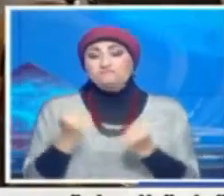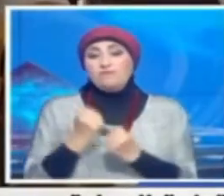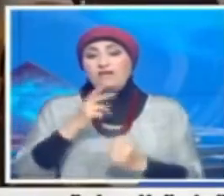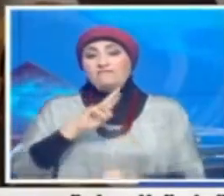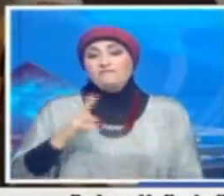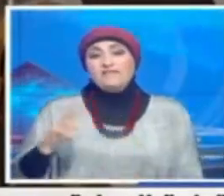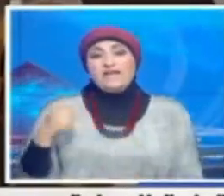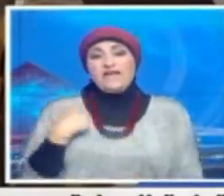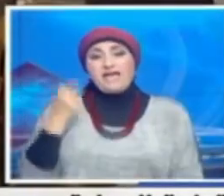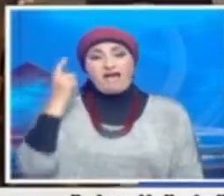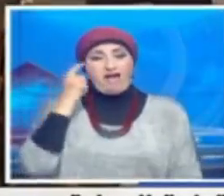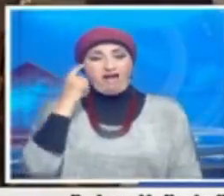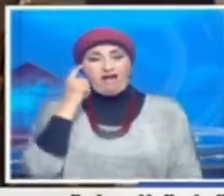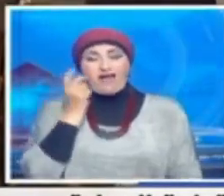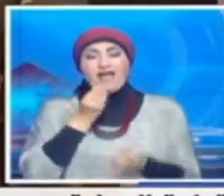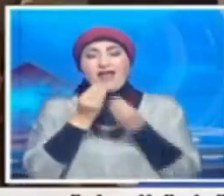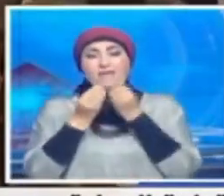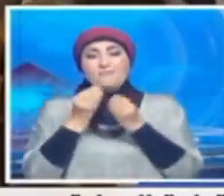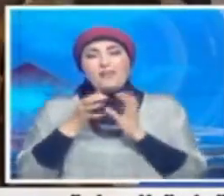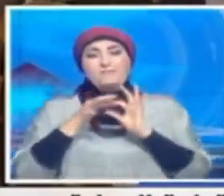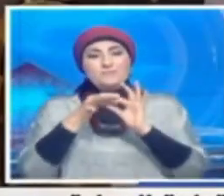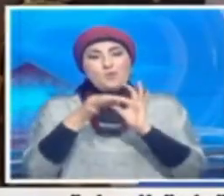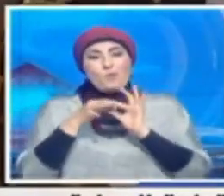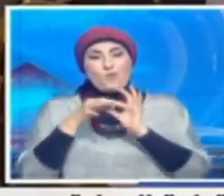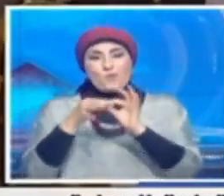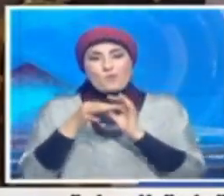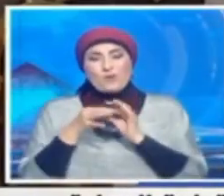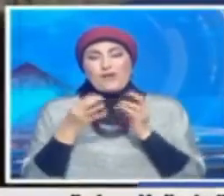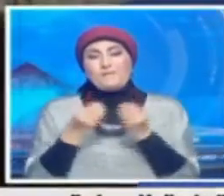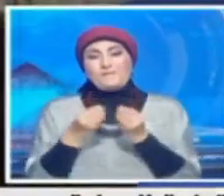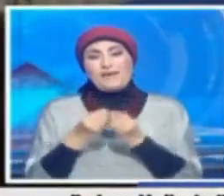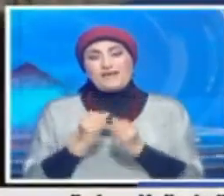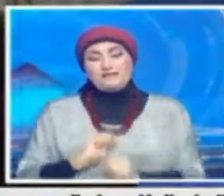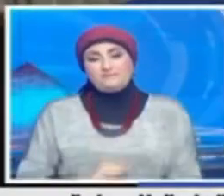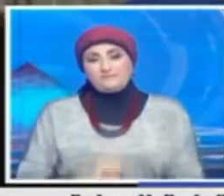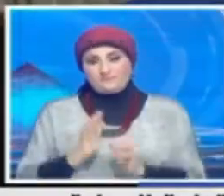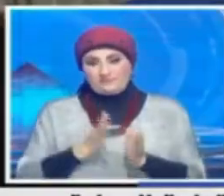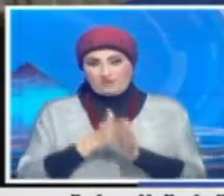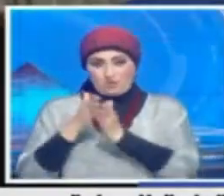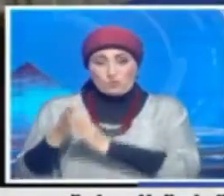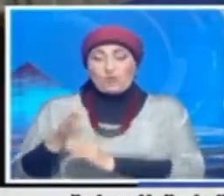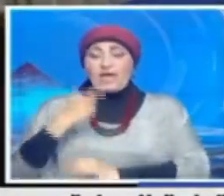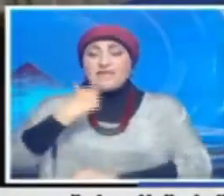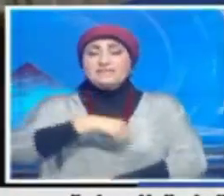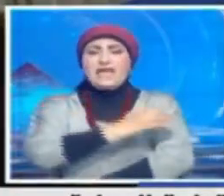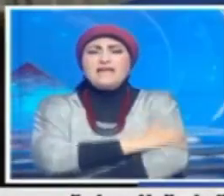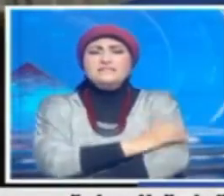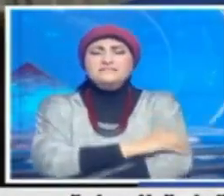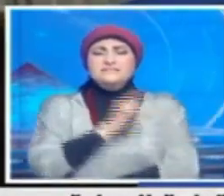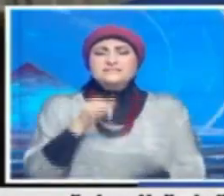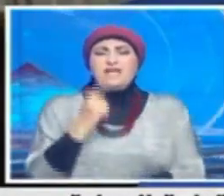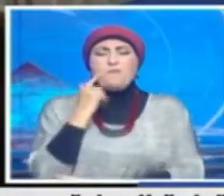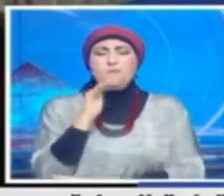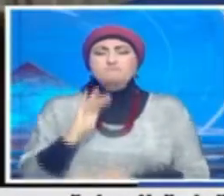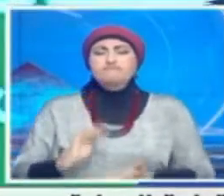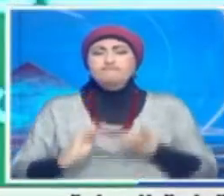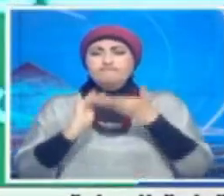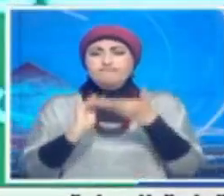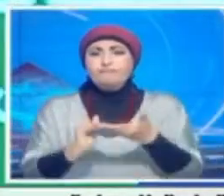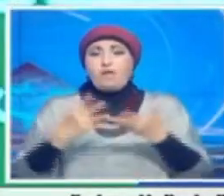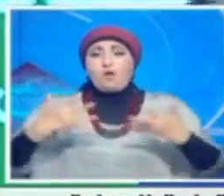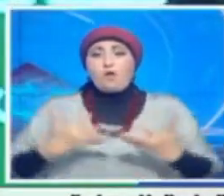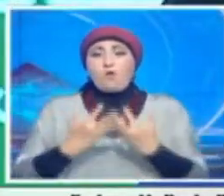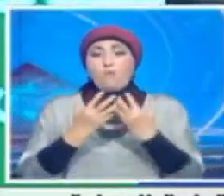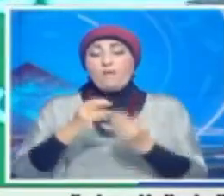الليل ان احنا نتعرف اكتر على بقى بلادهم بتعمل ايه وحاجات مماثله. وتعتمد المنحه بشكل كبير على الشراكه بين بلدان